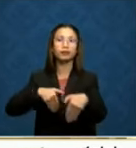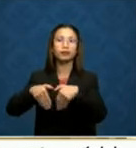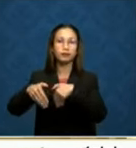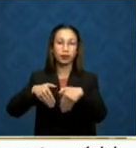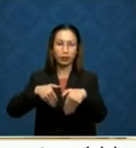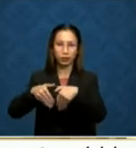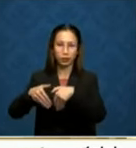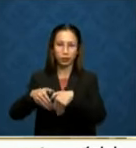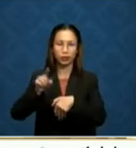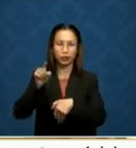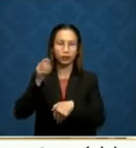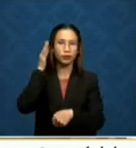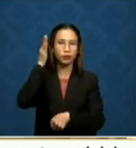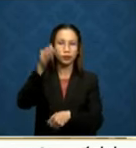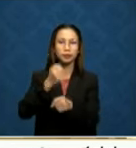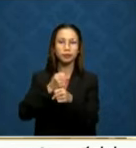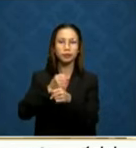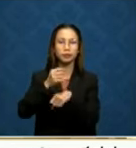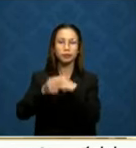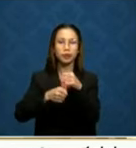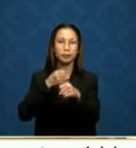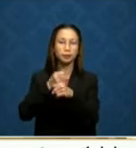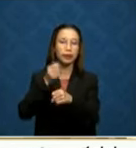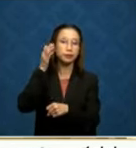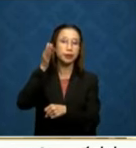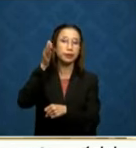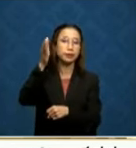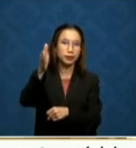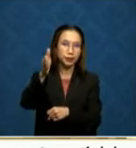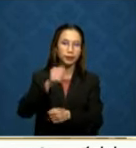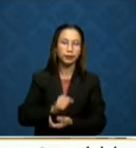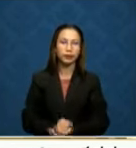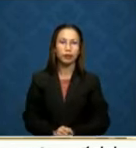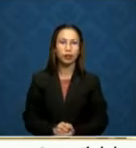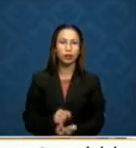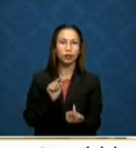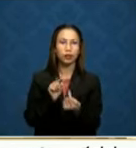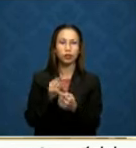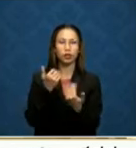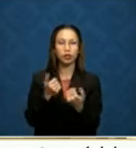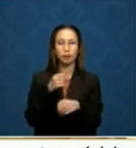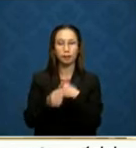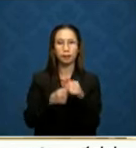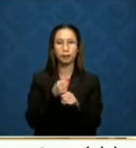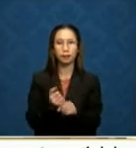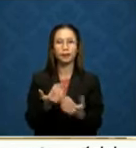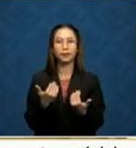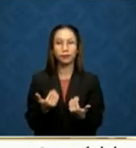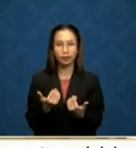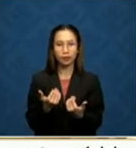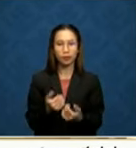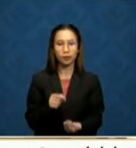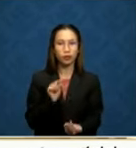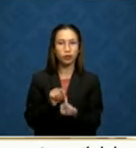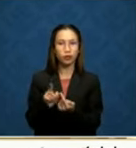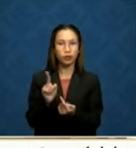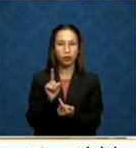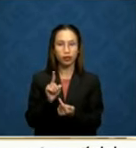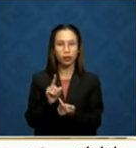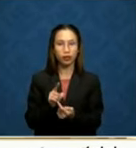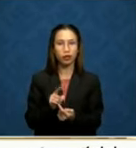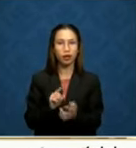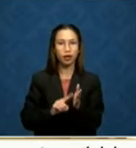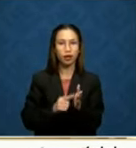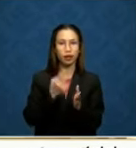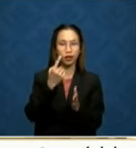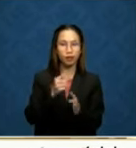ท่านจะได้ดำเนินการในปีทัต์นะครับนปีปัจจุบันนี้นะครั ทั้งเรื่องแ